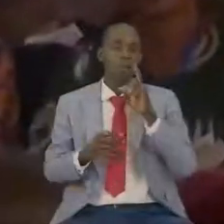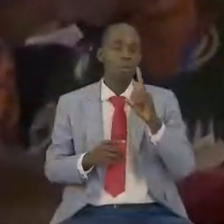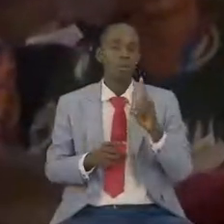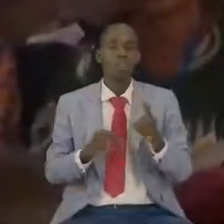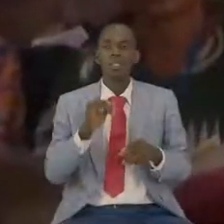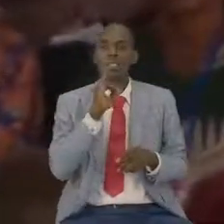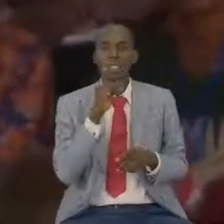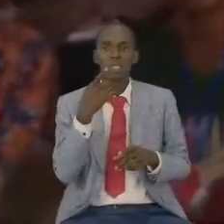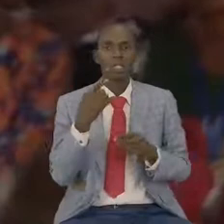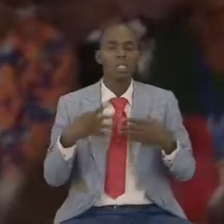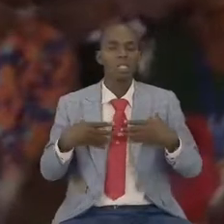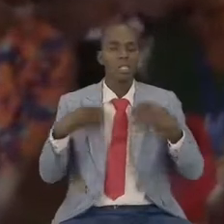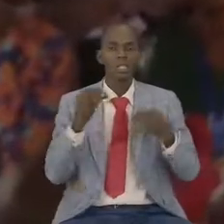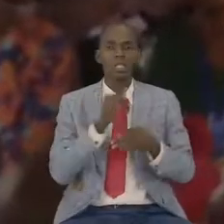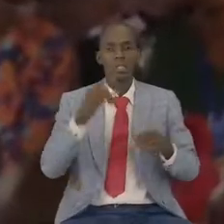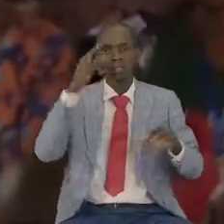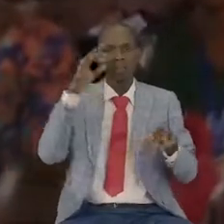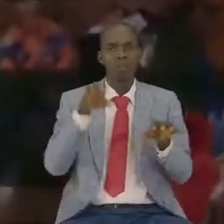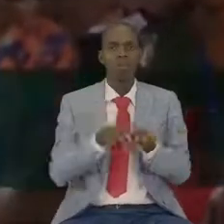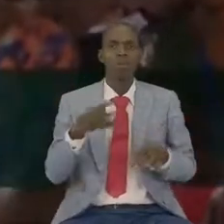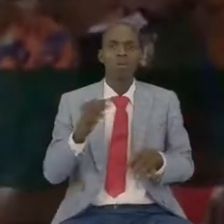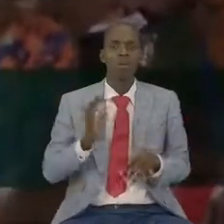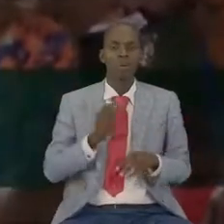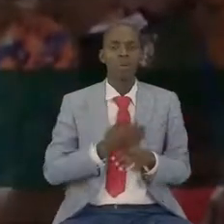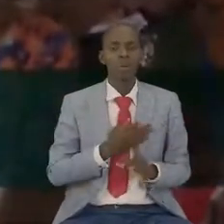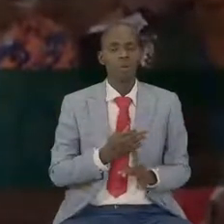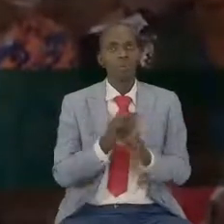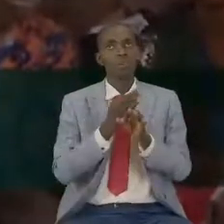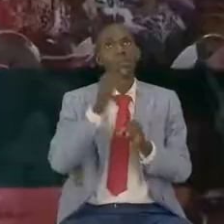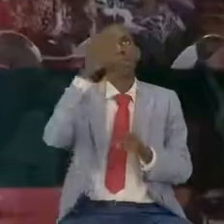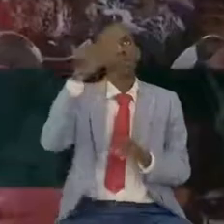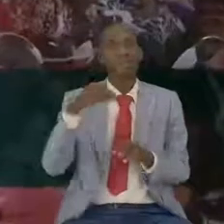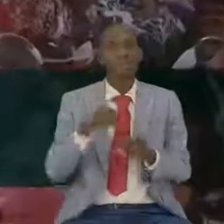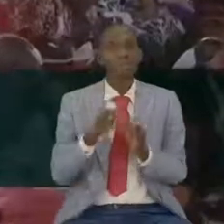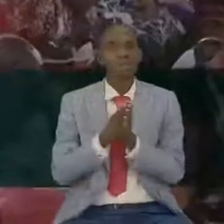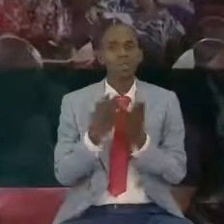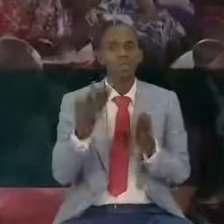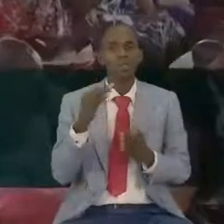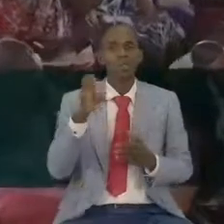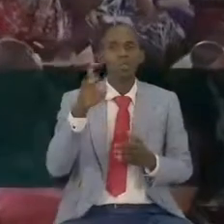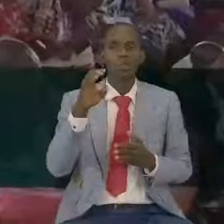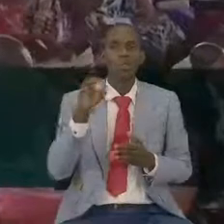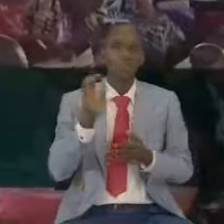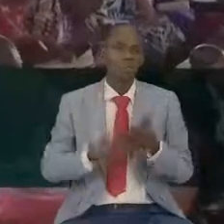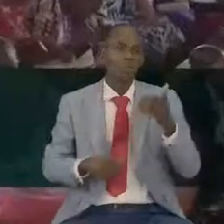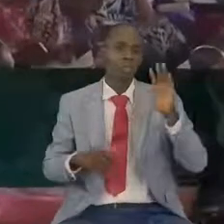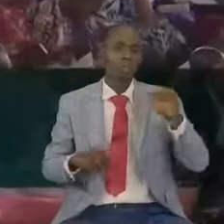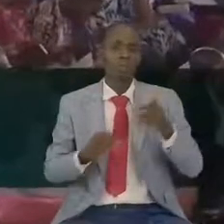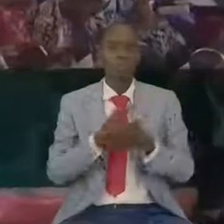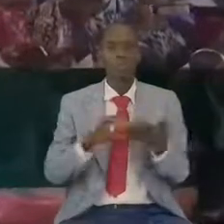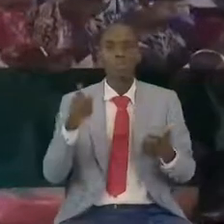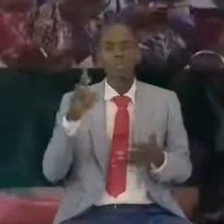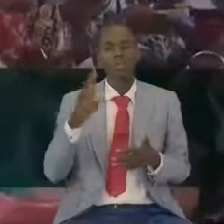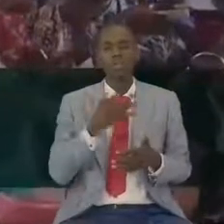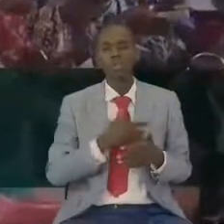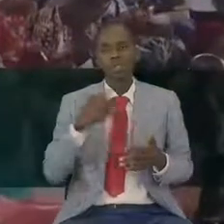guérison de notre Dieu fidèle. En Exode au chapitre 15, 26, il dit,